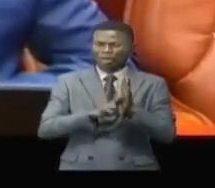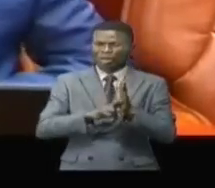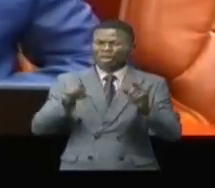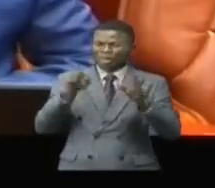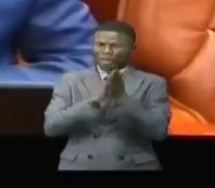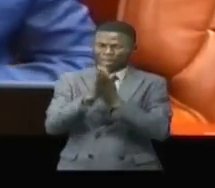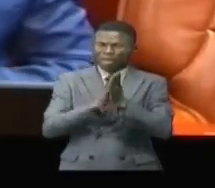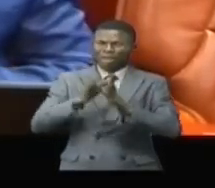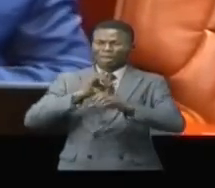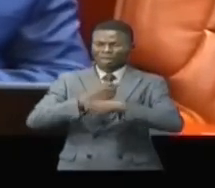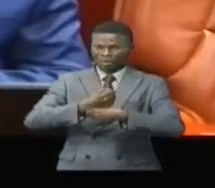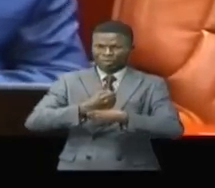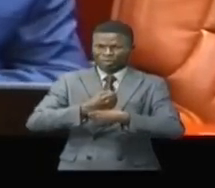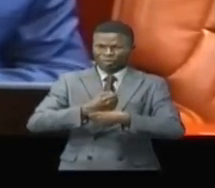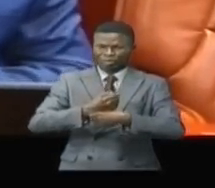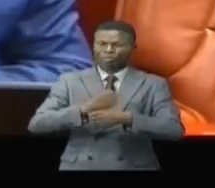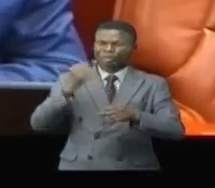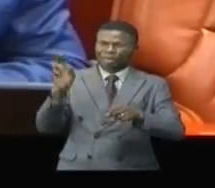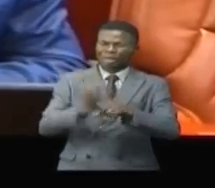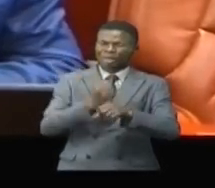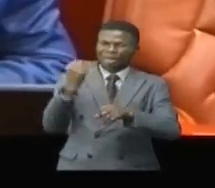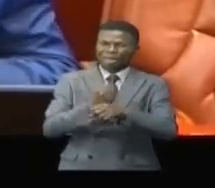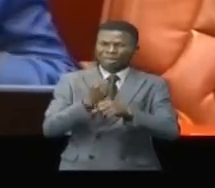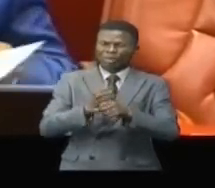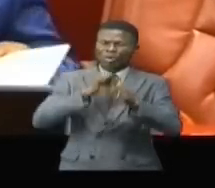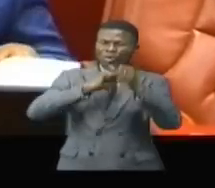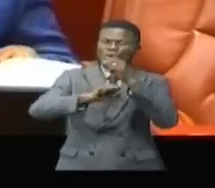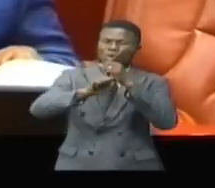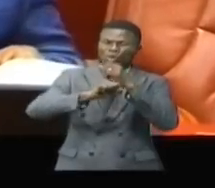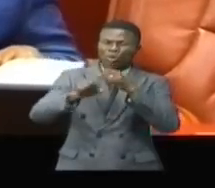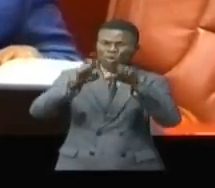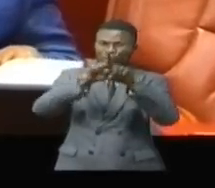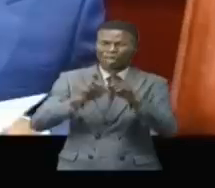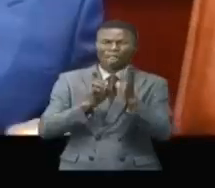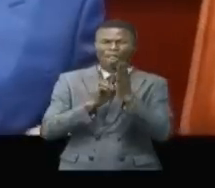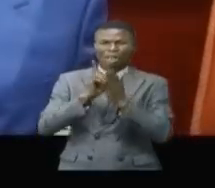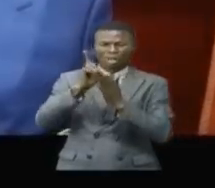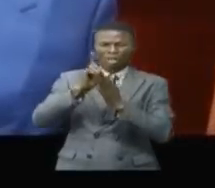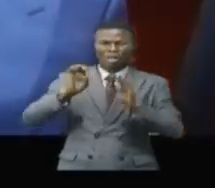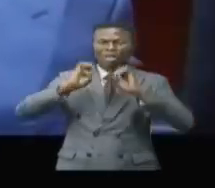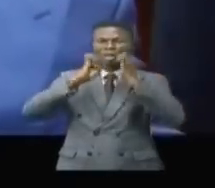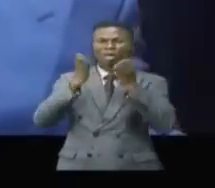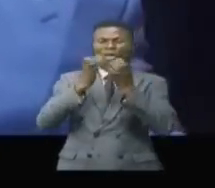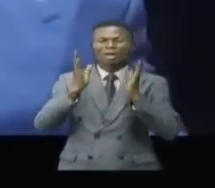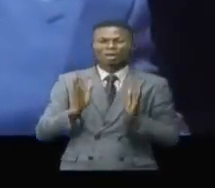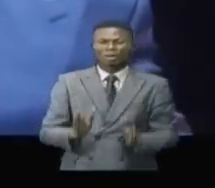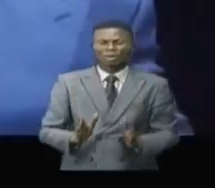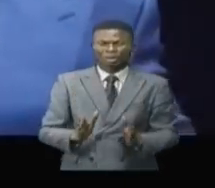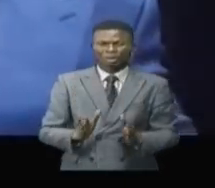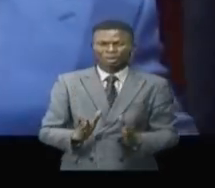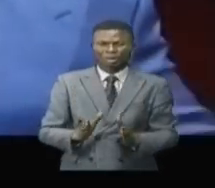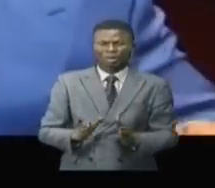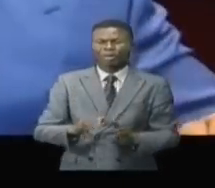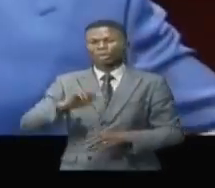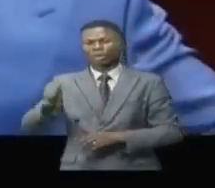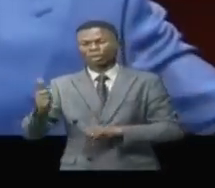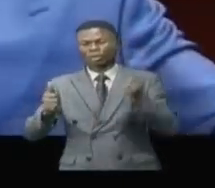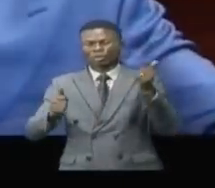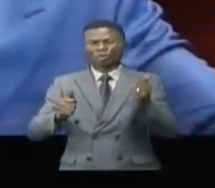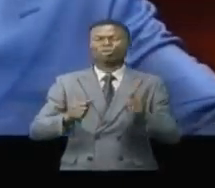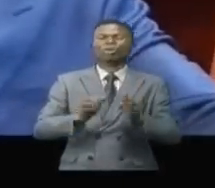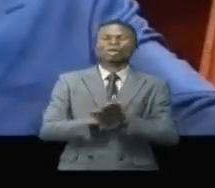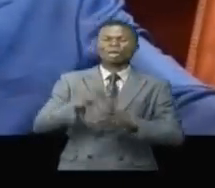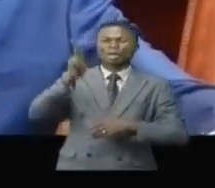la création, à l'exercice, à la promotion et au développement de l'entrepreneuriat, des start-up et des PME.